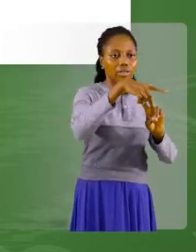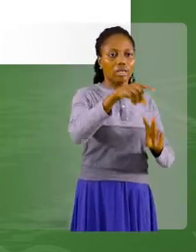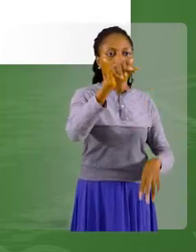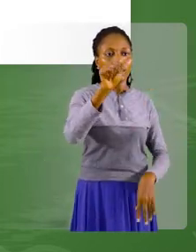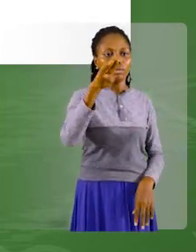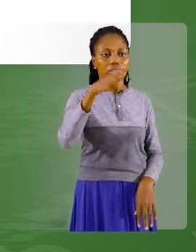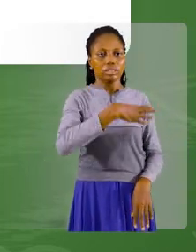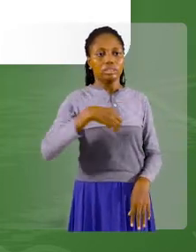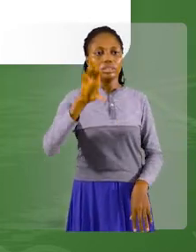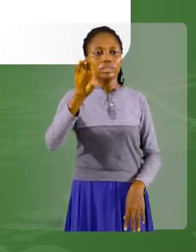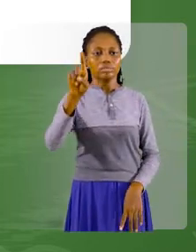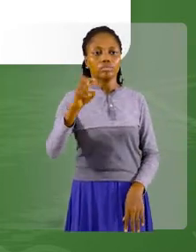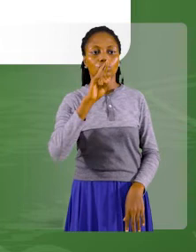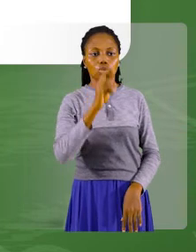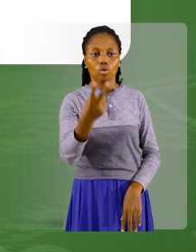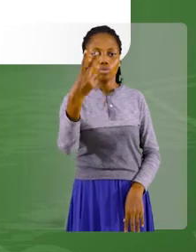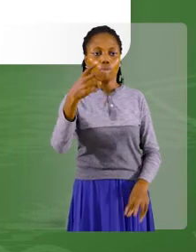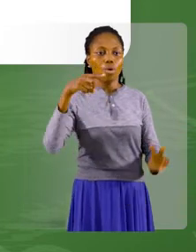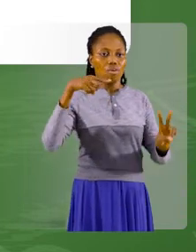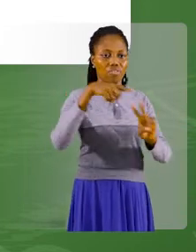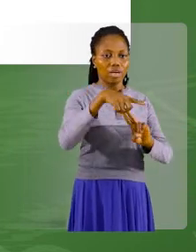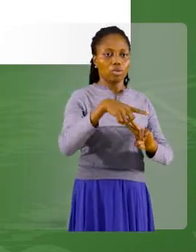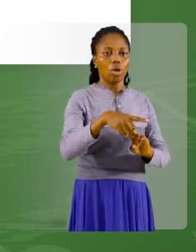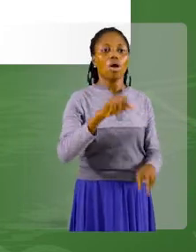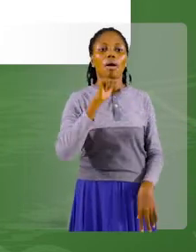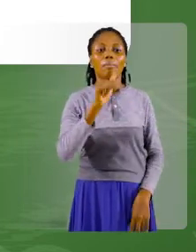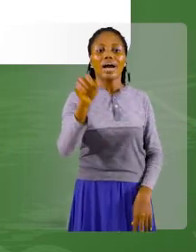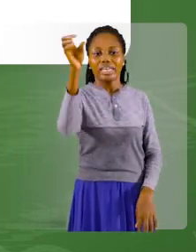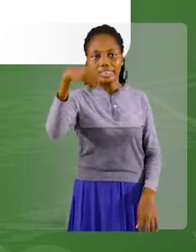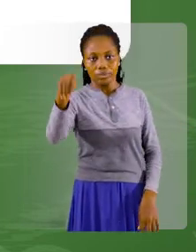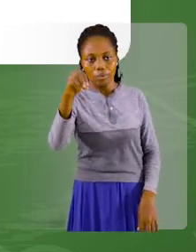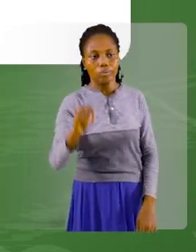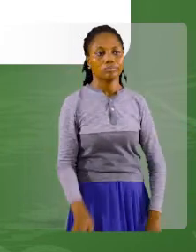AB et CD sont deux vecteurs non nuls.